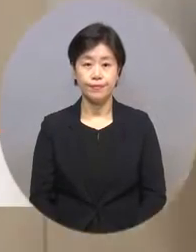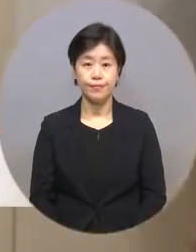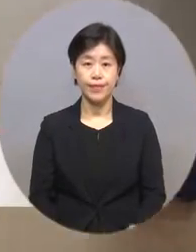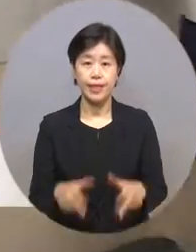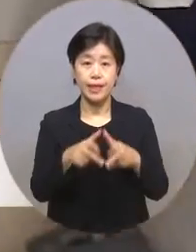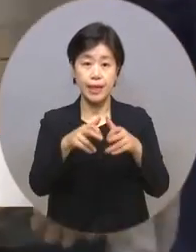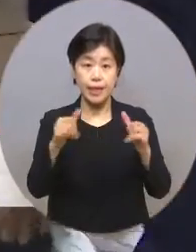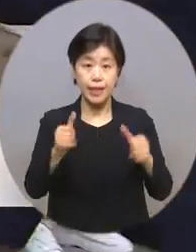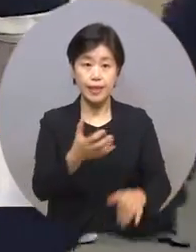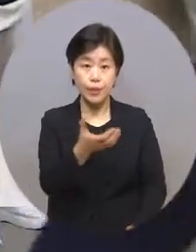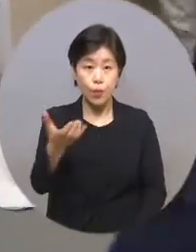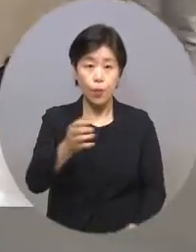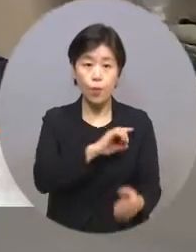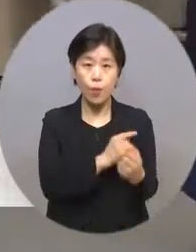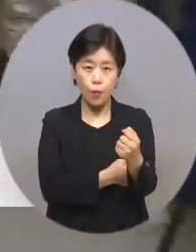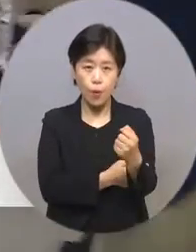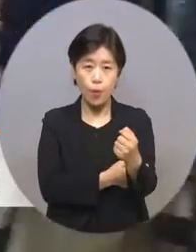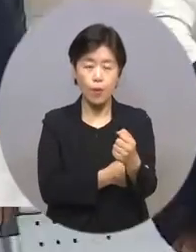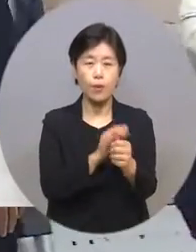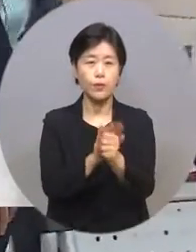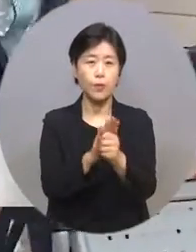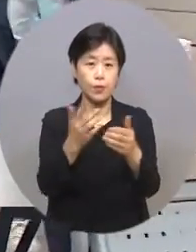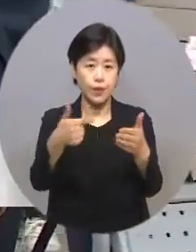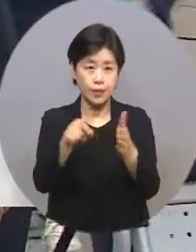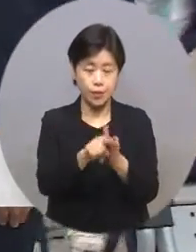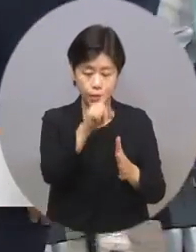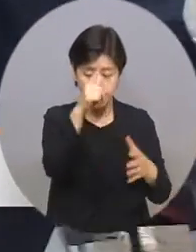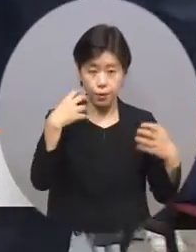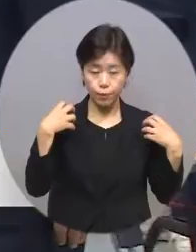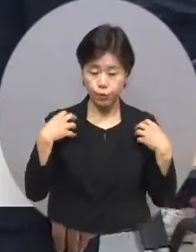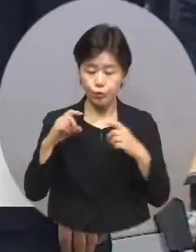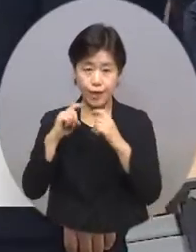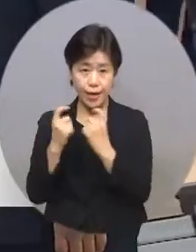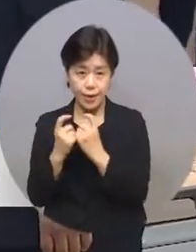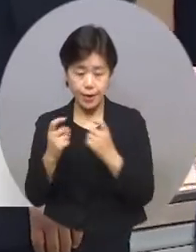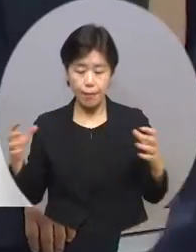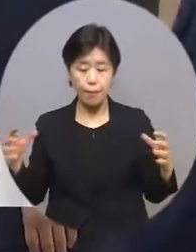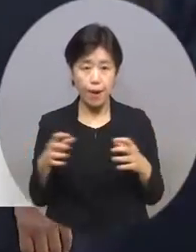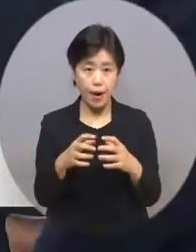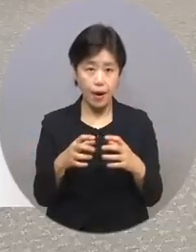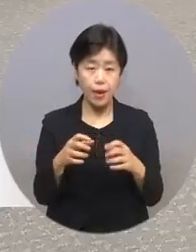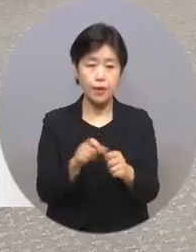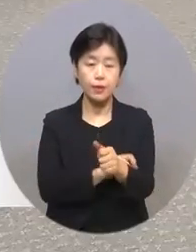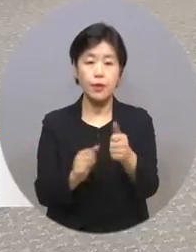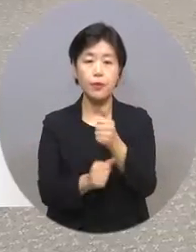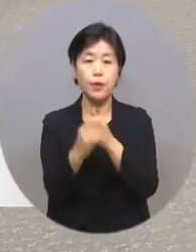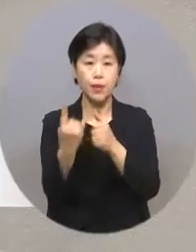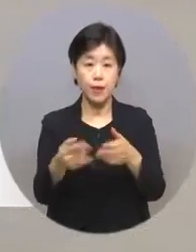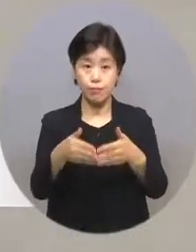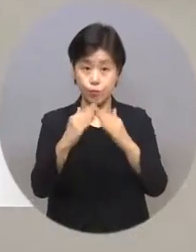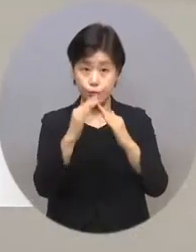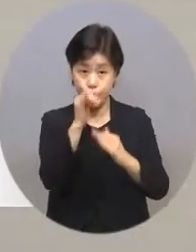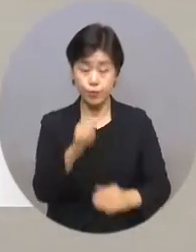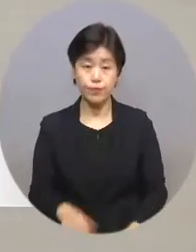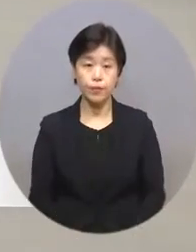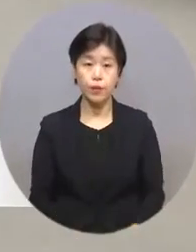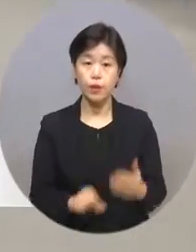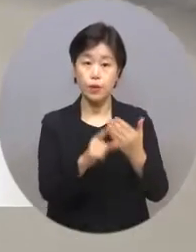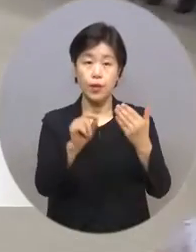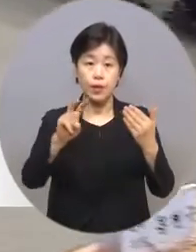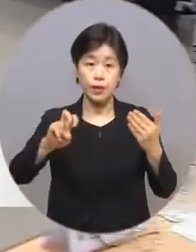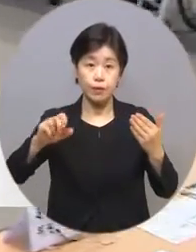장애인 이동권 보장을 위해 민관이 협력하는 특별위원회가 그 시작을 알렸습니다. 지난 26일 대통령